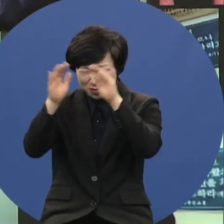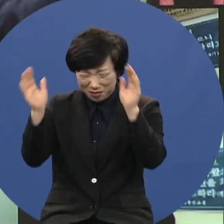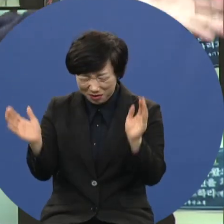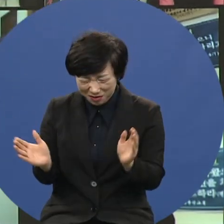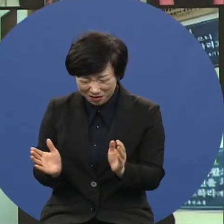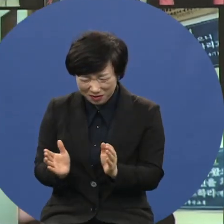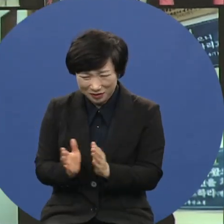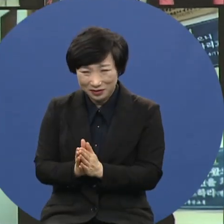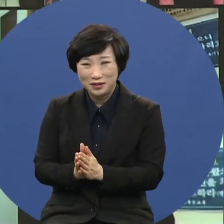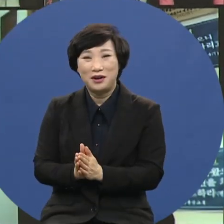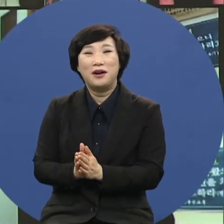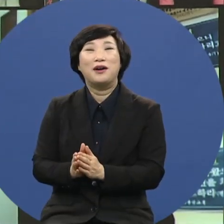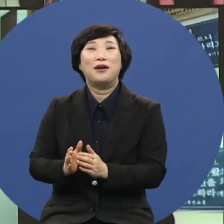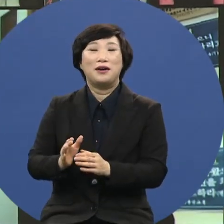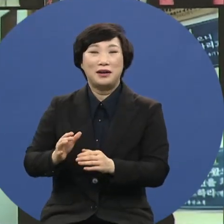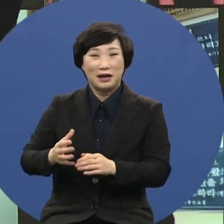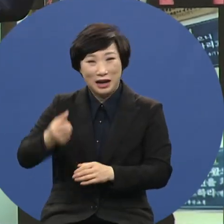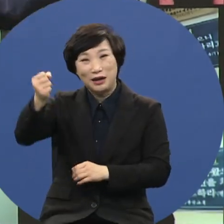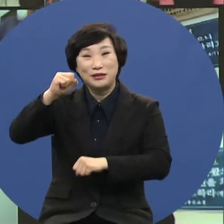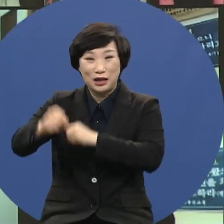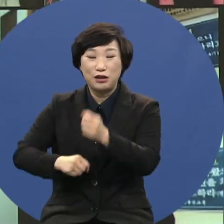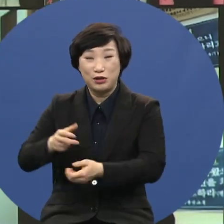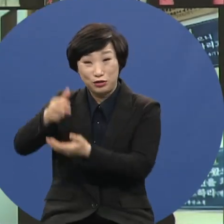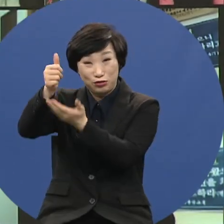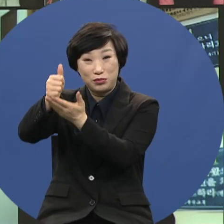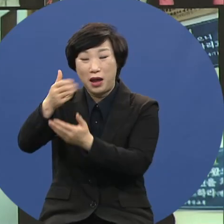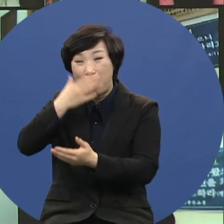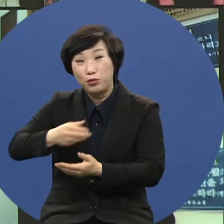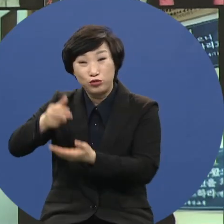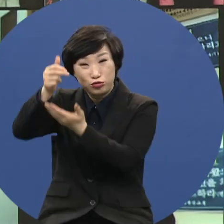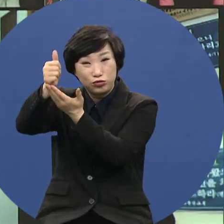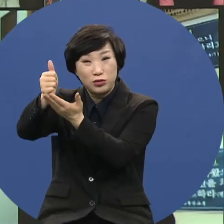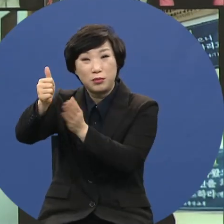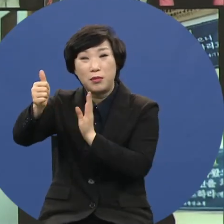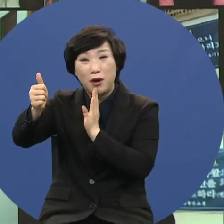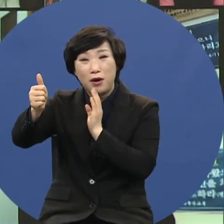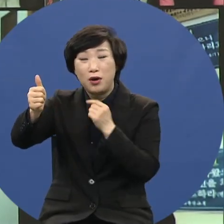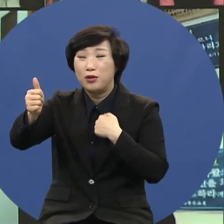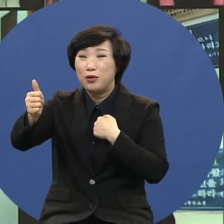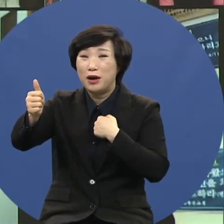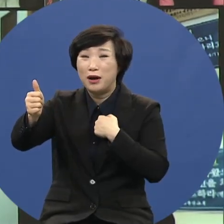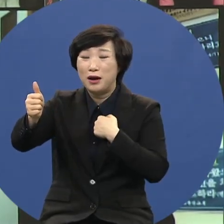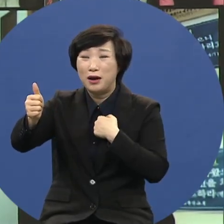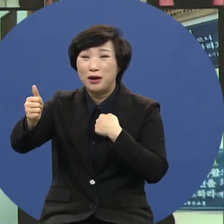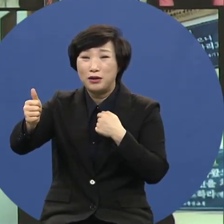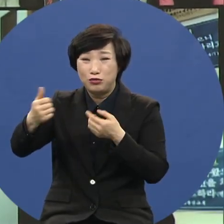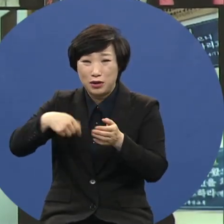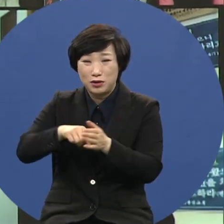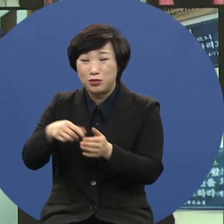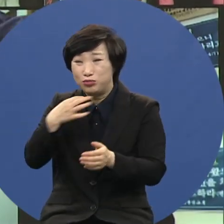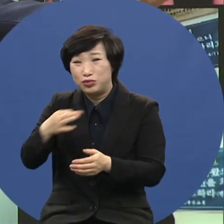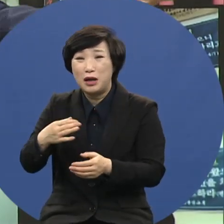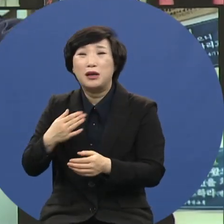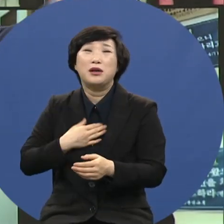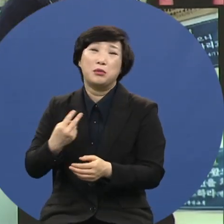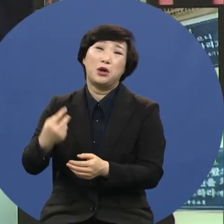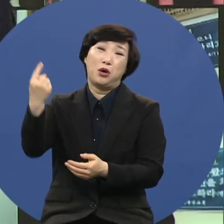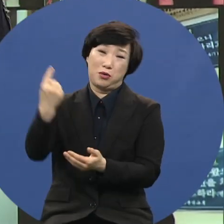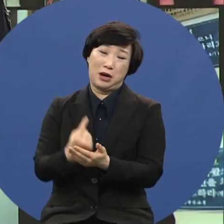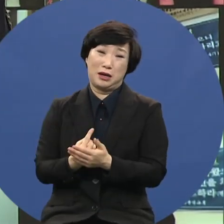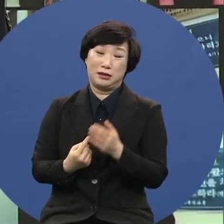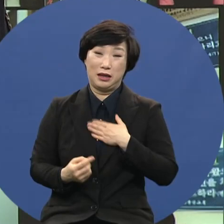마음껏 자유하신 분, 그런 행복하신 분이 왜 불행을 자초하고 우리